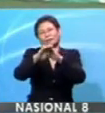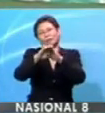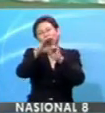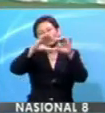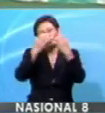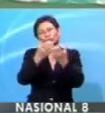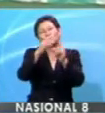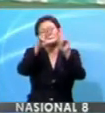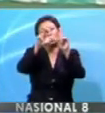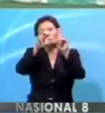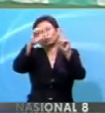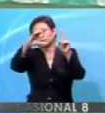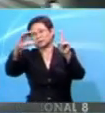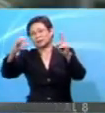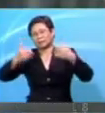kategori 130